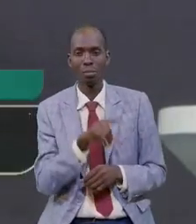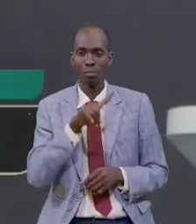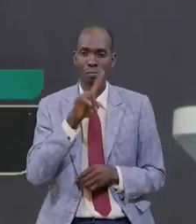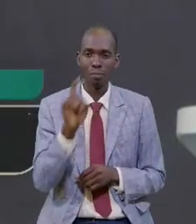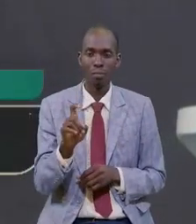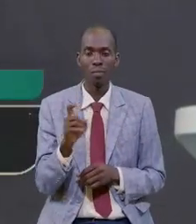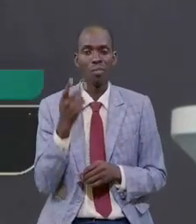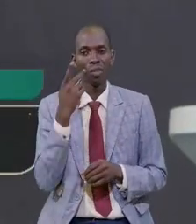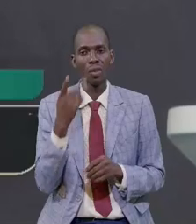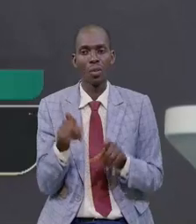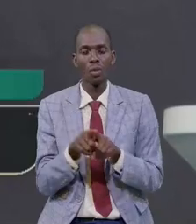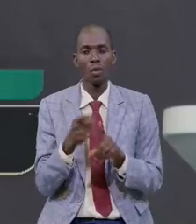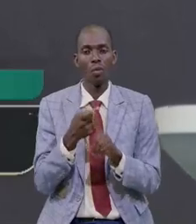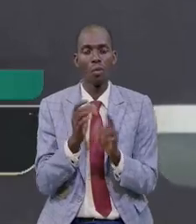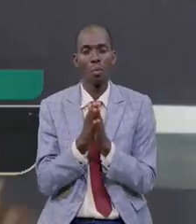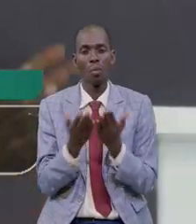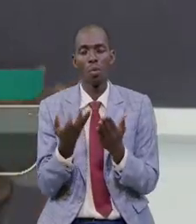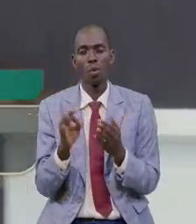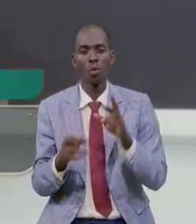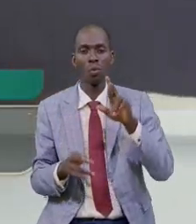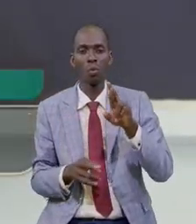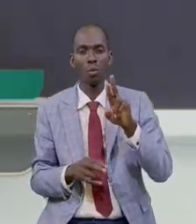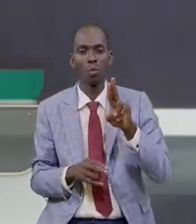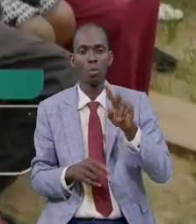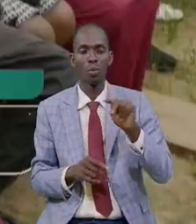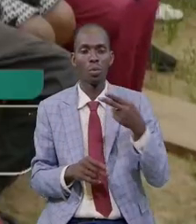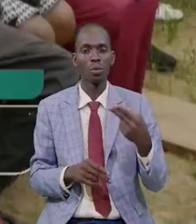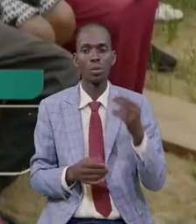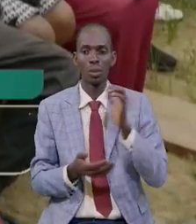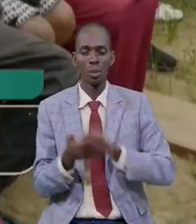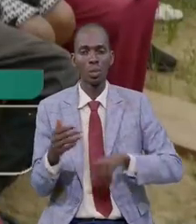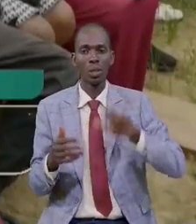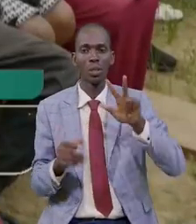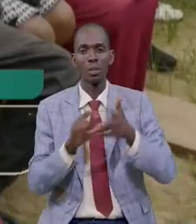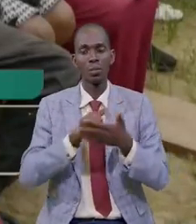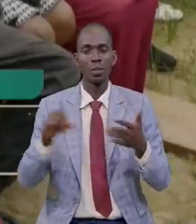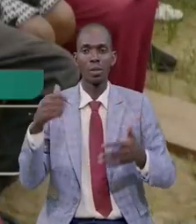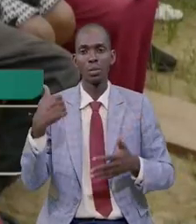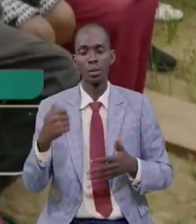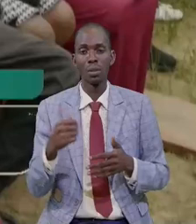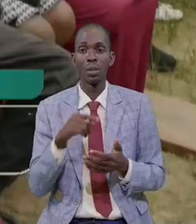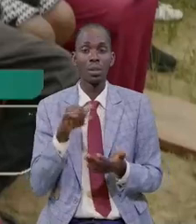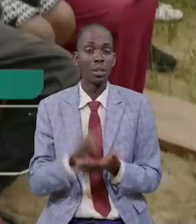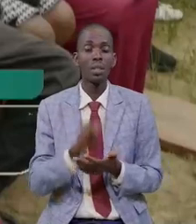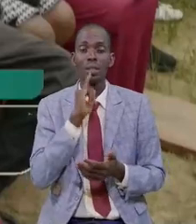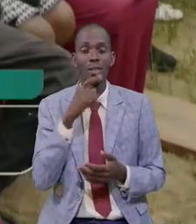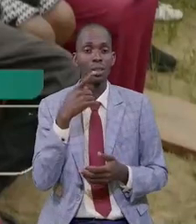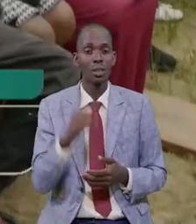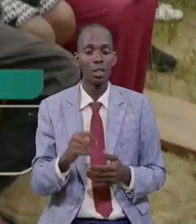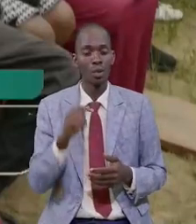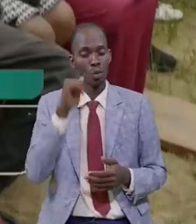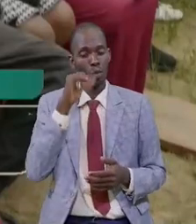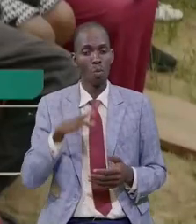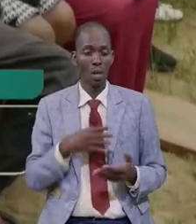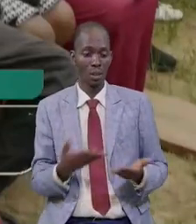au chapitre 3 verset 10 parlant de Ruth une dame maintenant je vous ai parlé d'un jeune